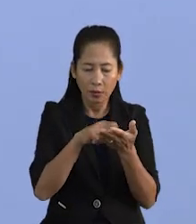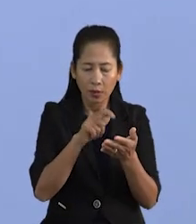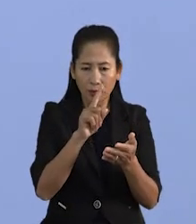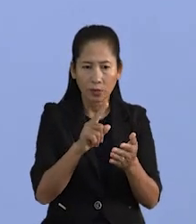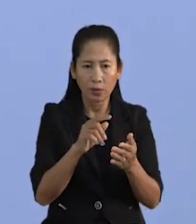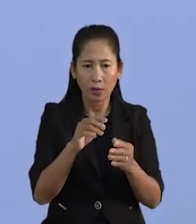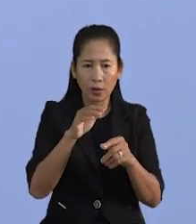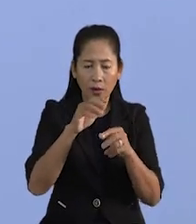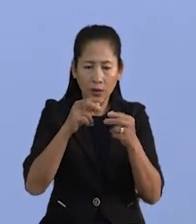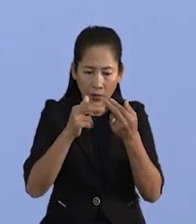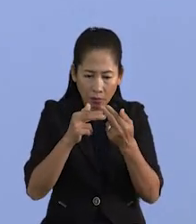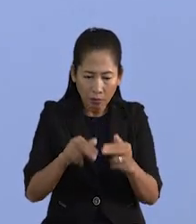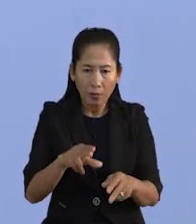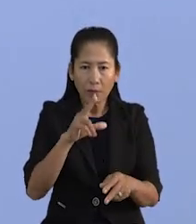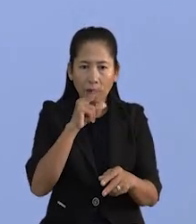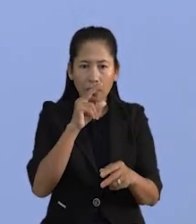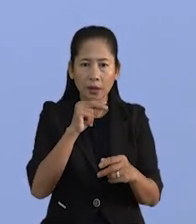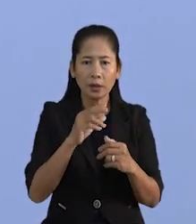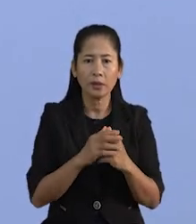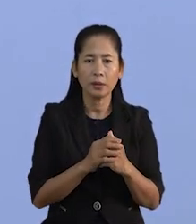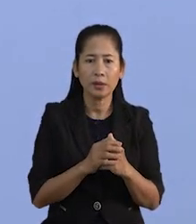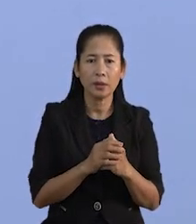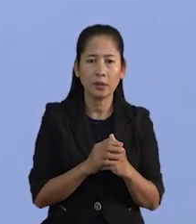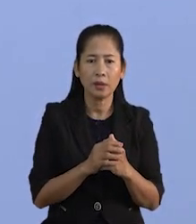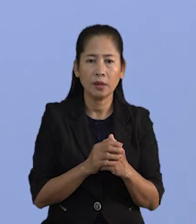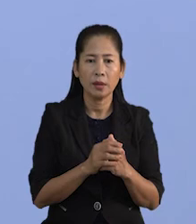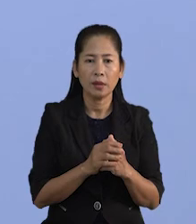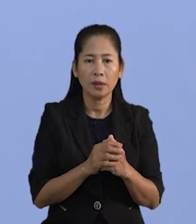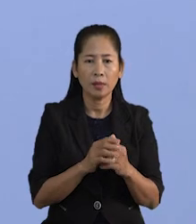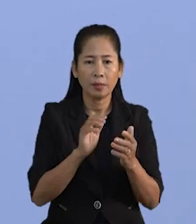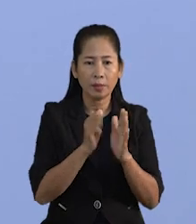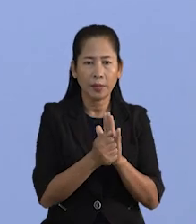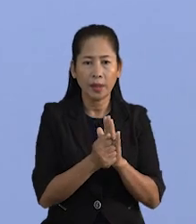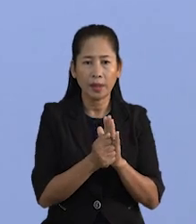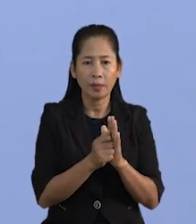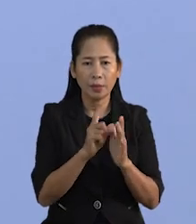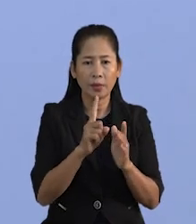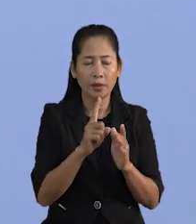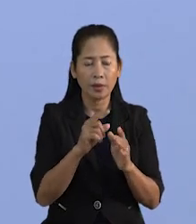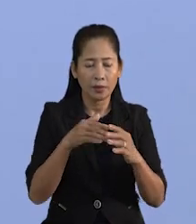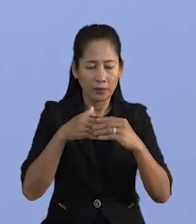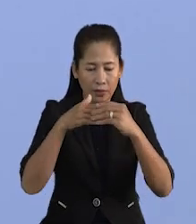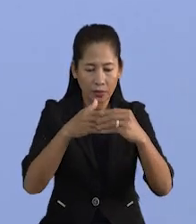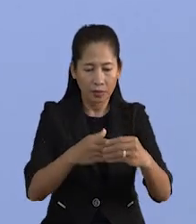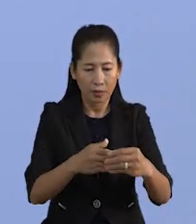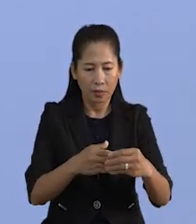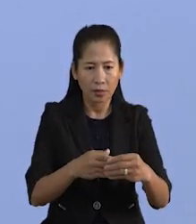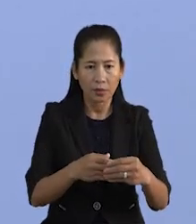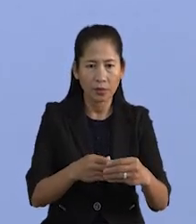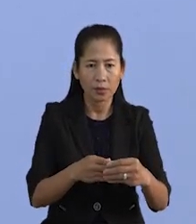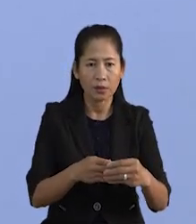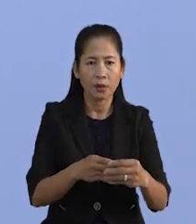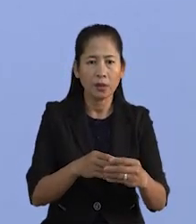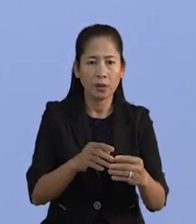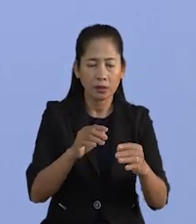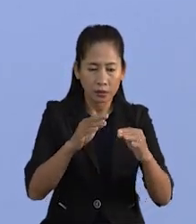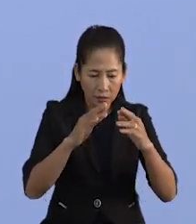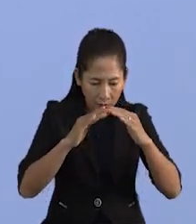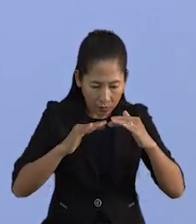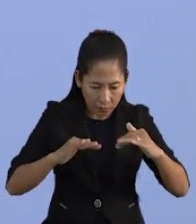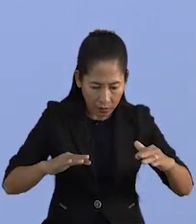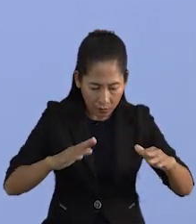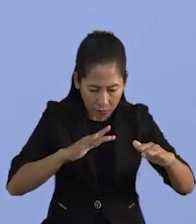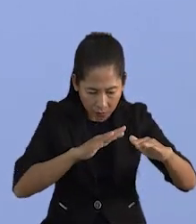ក្រាបពងទាបាទបន្ទាប់ទៀតពេល1វានាំកូនដល់មាត់ត្រពាំងទឹ